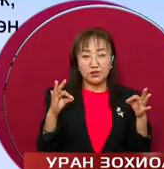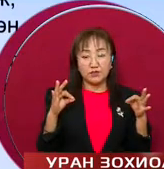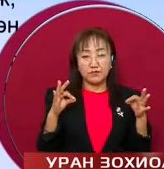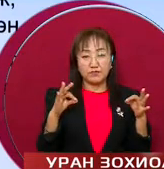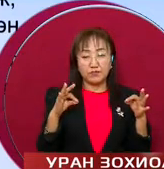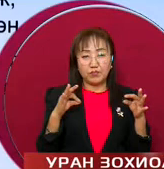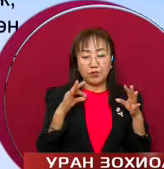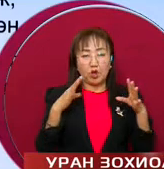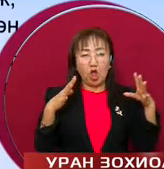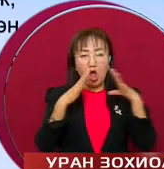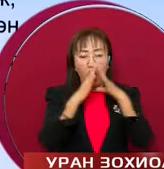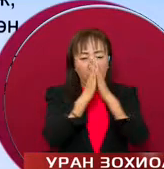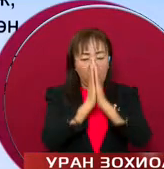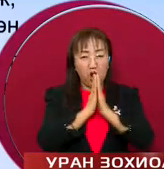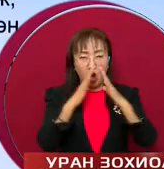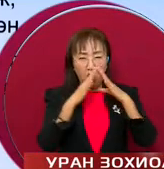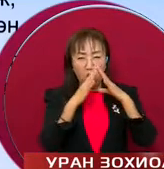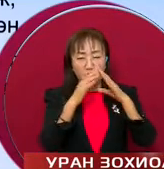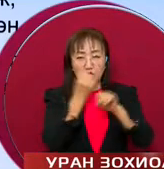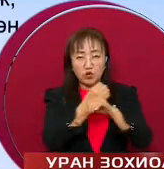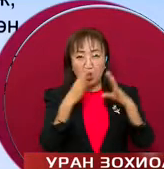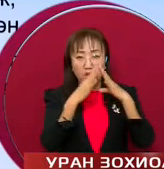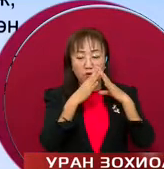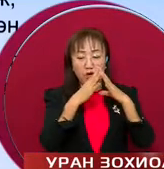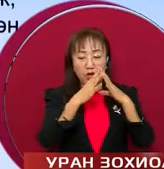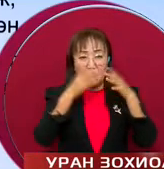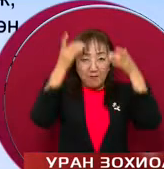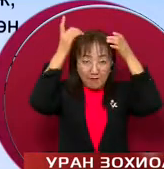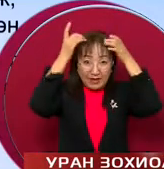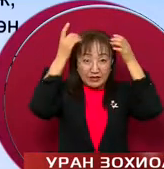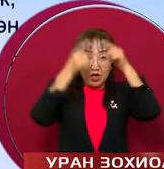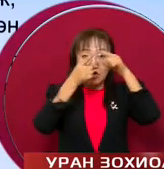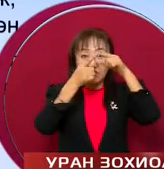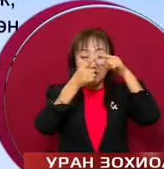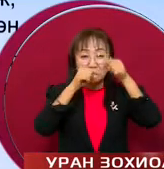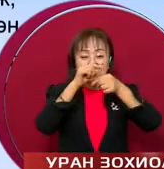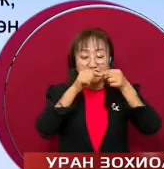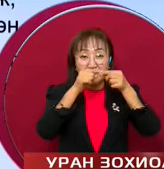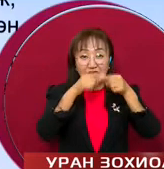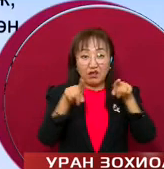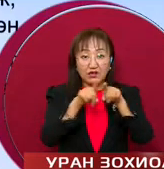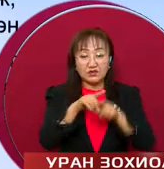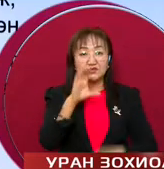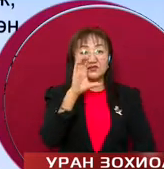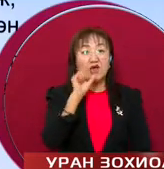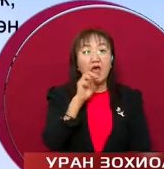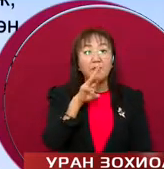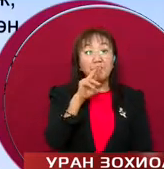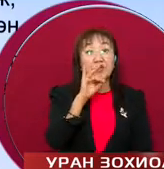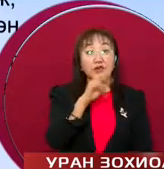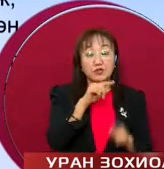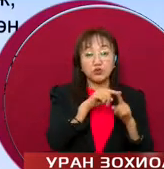овоог малгаан оройн сампинтай адилтгсан. За сампин гэдэг үгийн